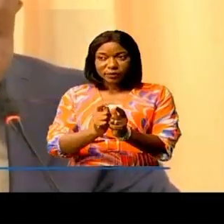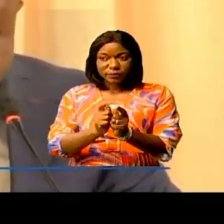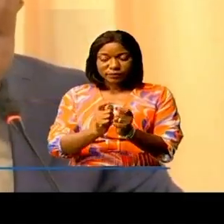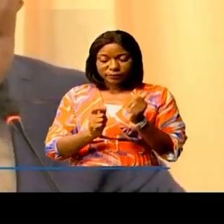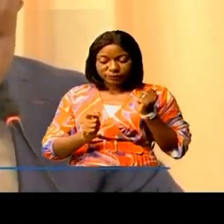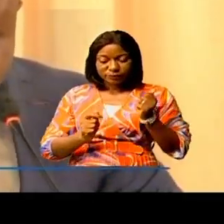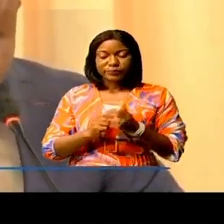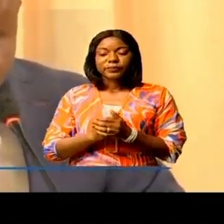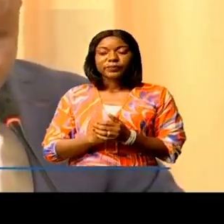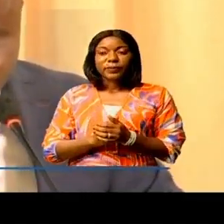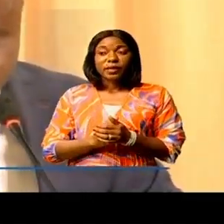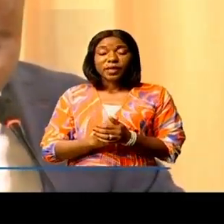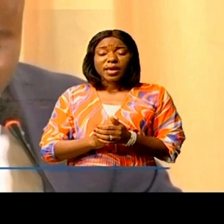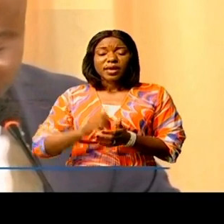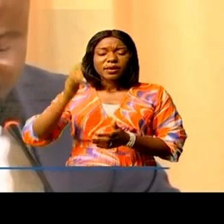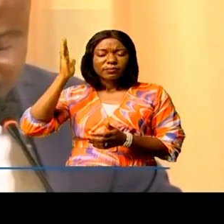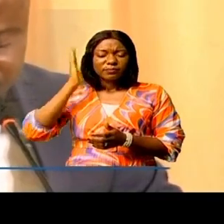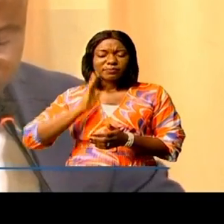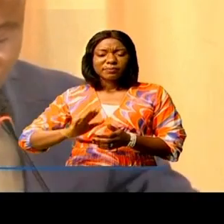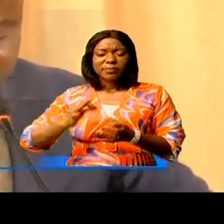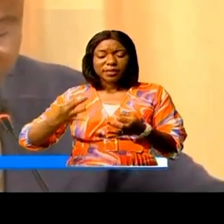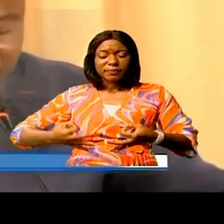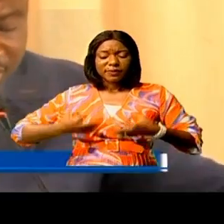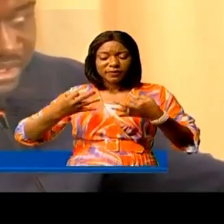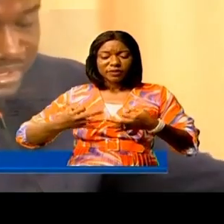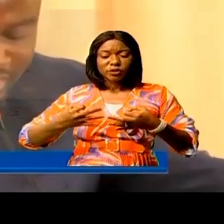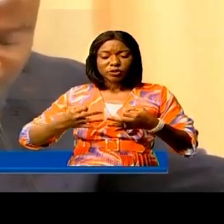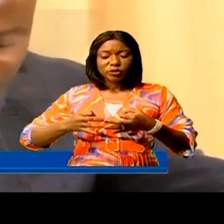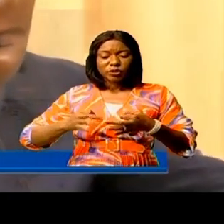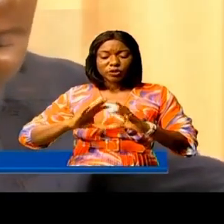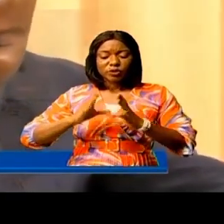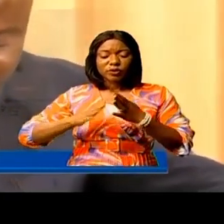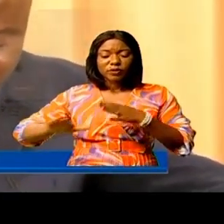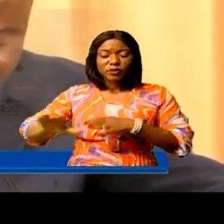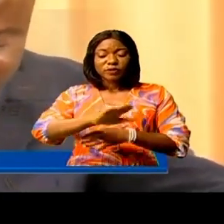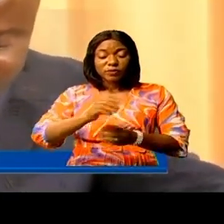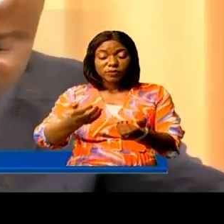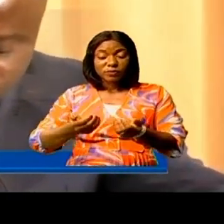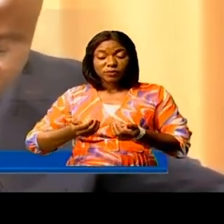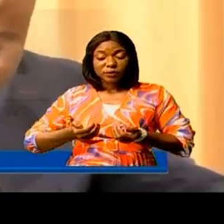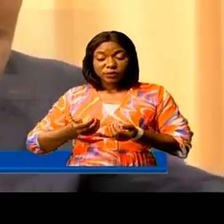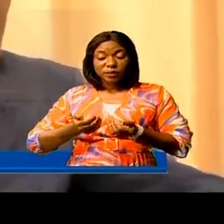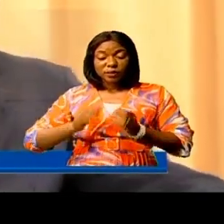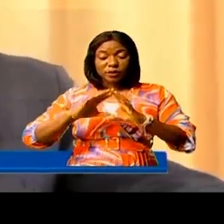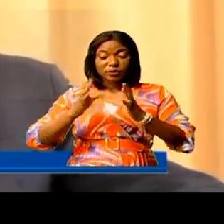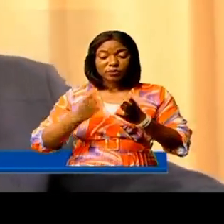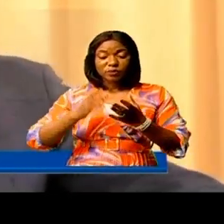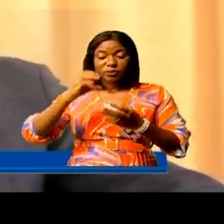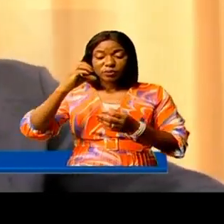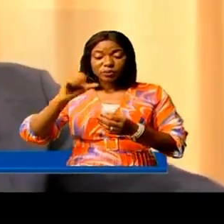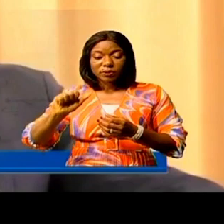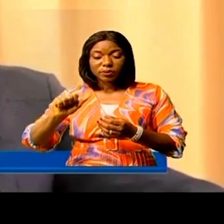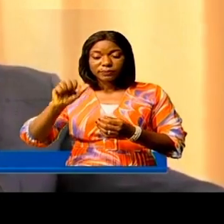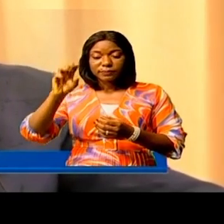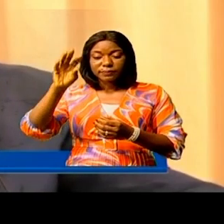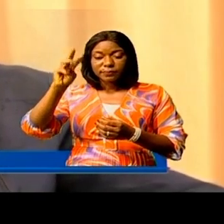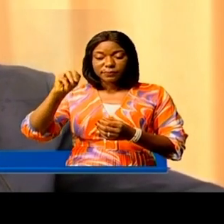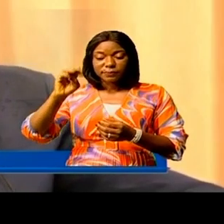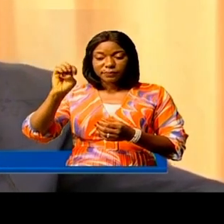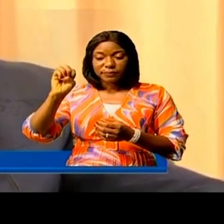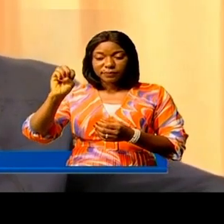belle manifestation des volontés de tous de voir les CAMES jouer les rôles fédérateurs et